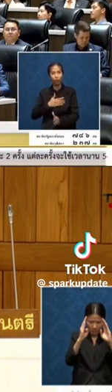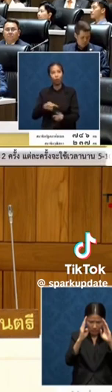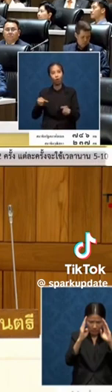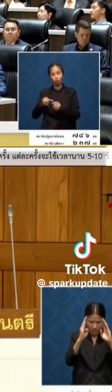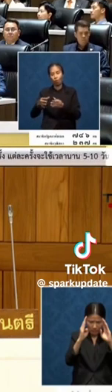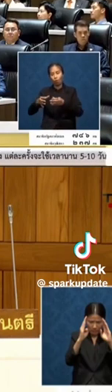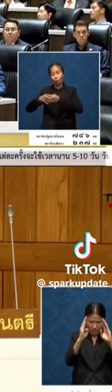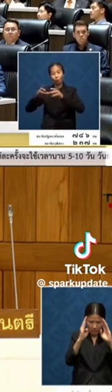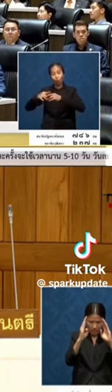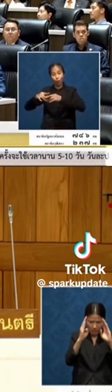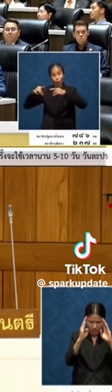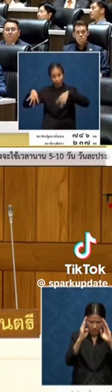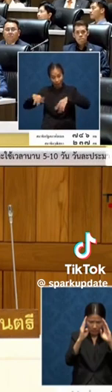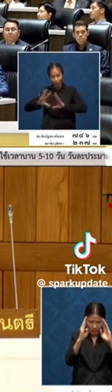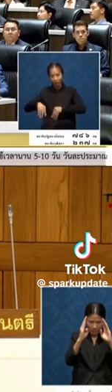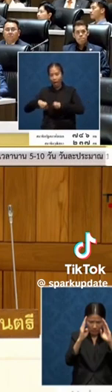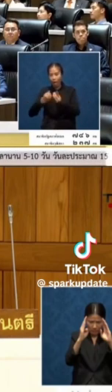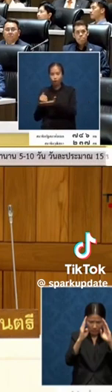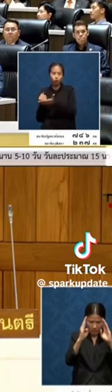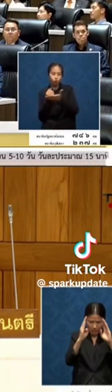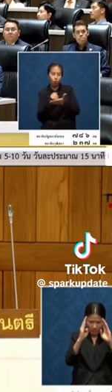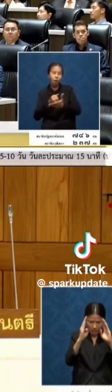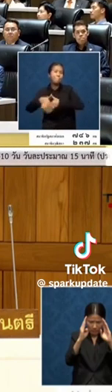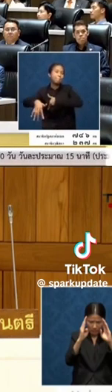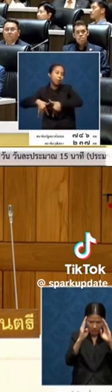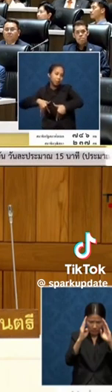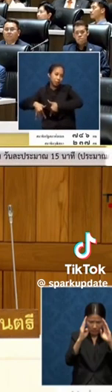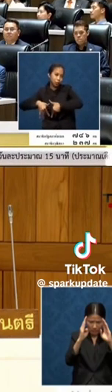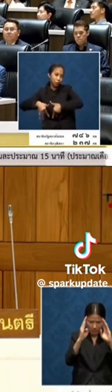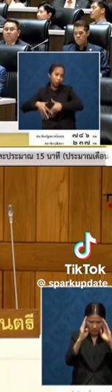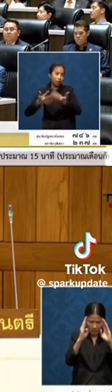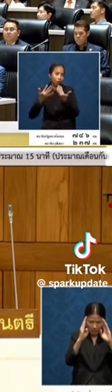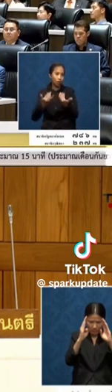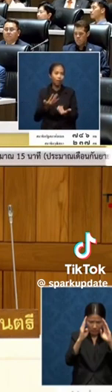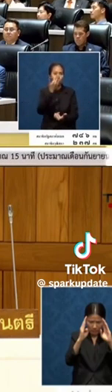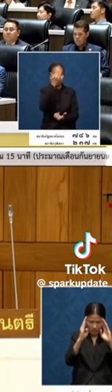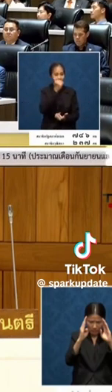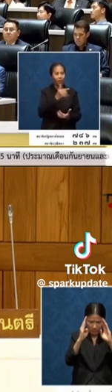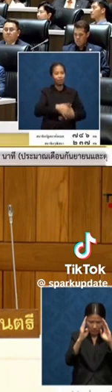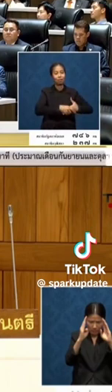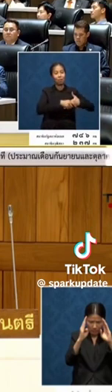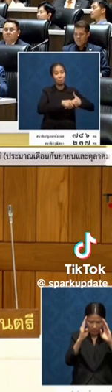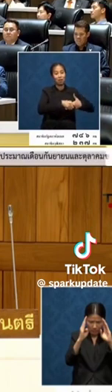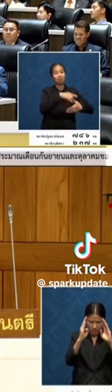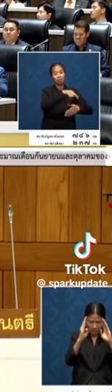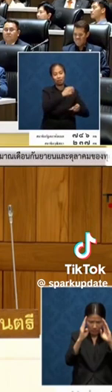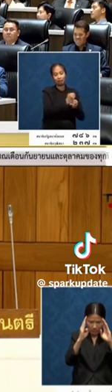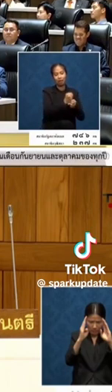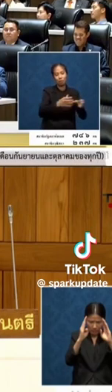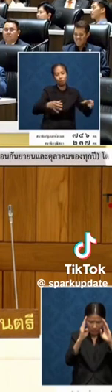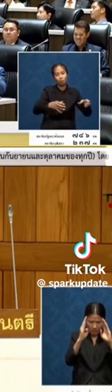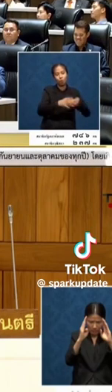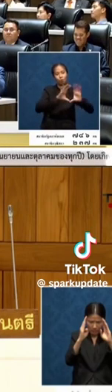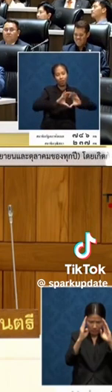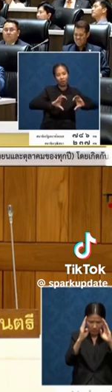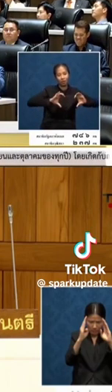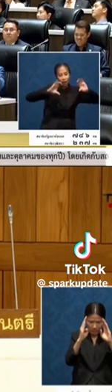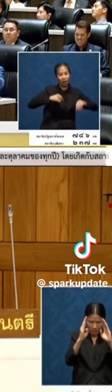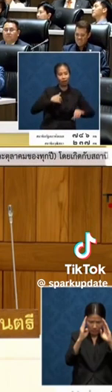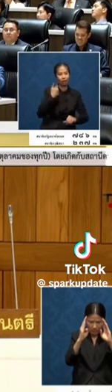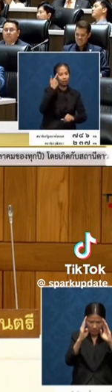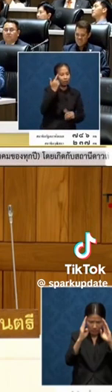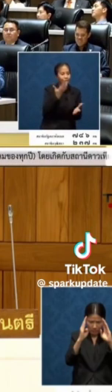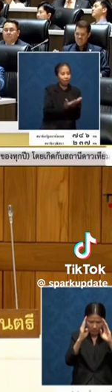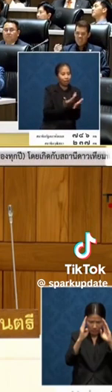มฝ่ายค้านเพื่อประชาชนตอนนี้พวกท่านจับมือกับพวกเขาเข้าไปเป็นรัฐบาลอย่าไปร่วมทอนส่วน